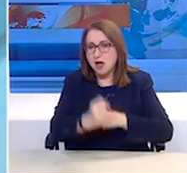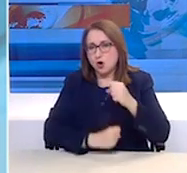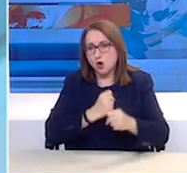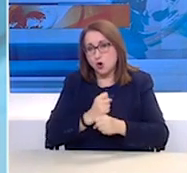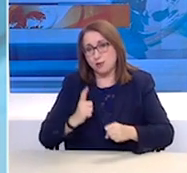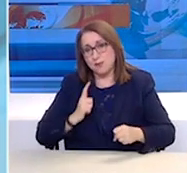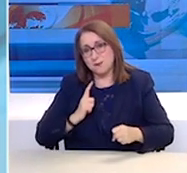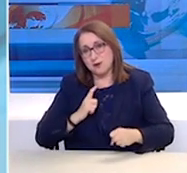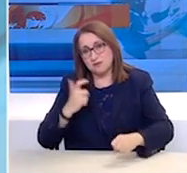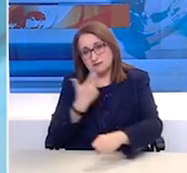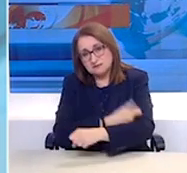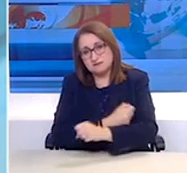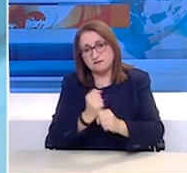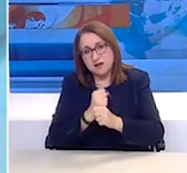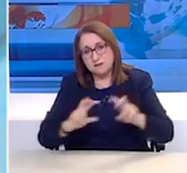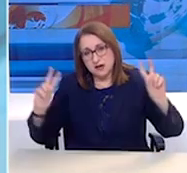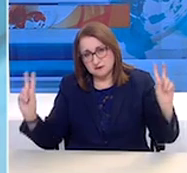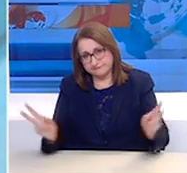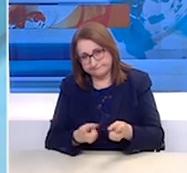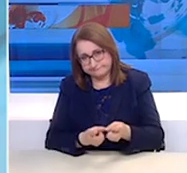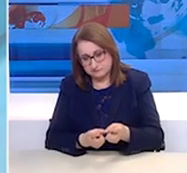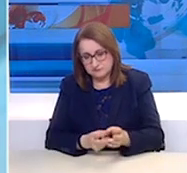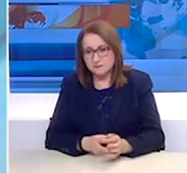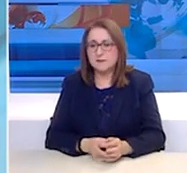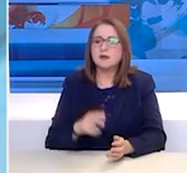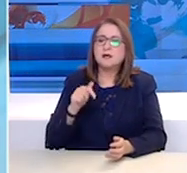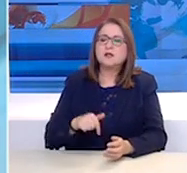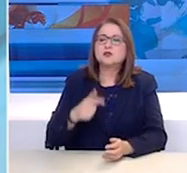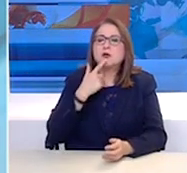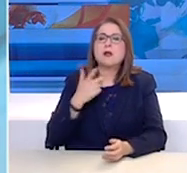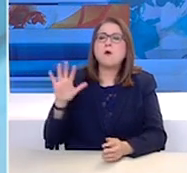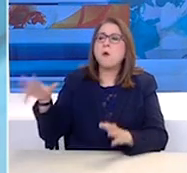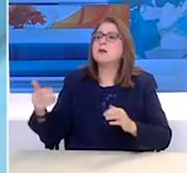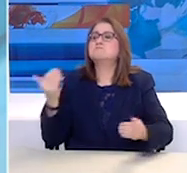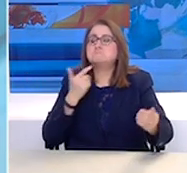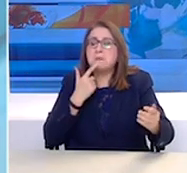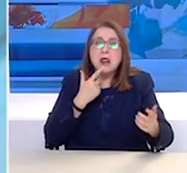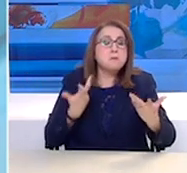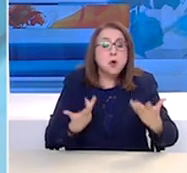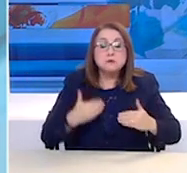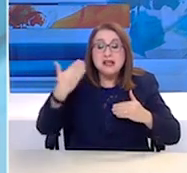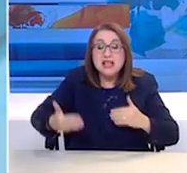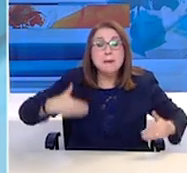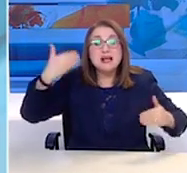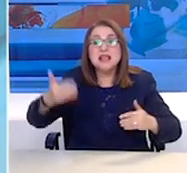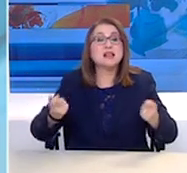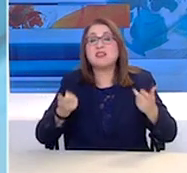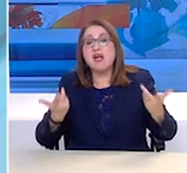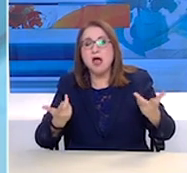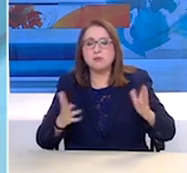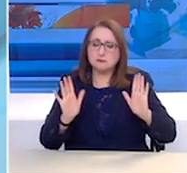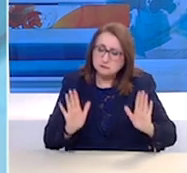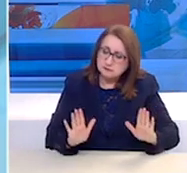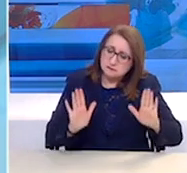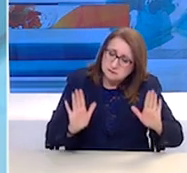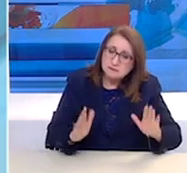Πολλά ακούγονται για τη στρατηγική μετάβαση στην επόμενη φάση. Είναι πρόωρο ακόμα να μιλάμε γι' αυτό. Παρ' όλα αυτά, θα στηρίζεται στην προστασία